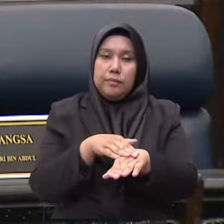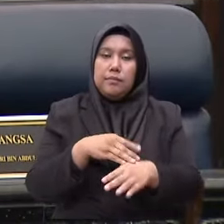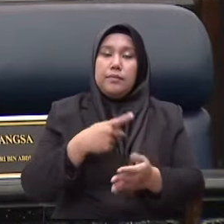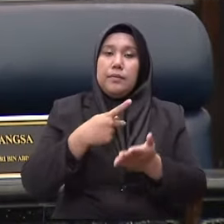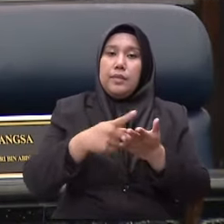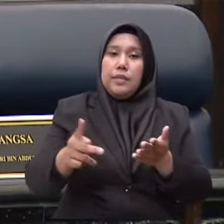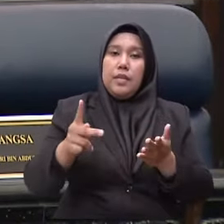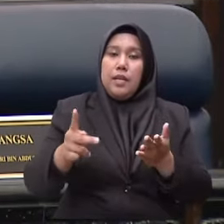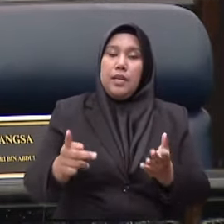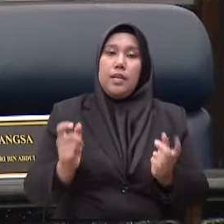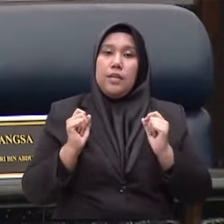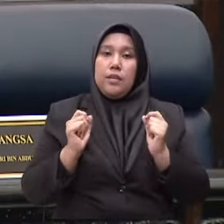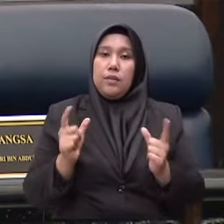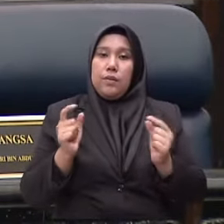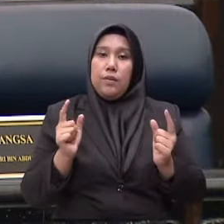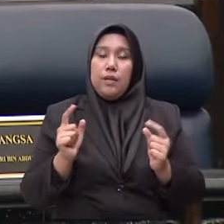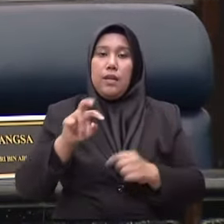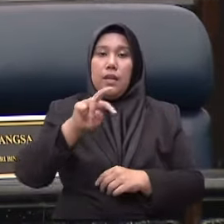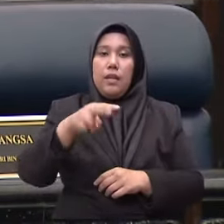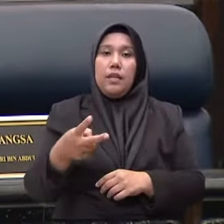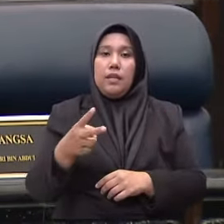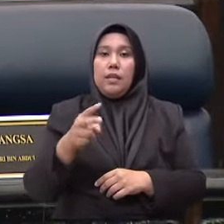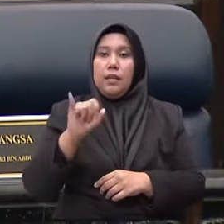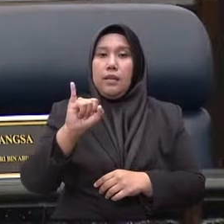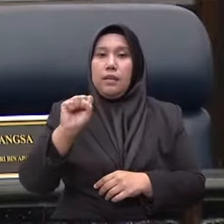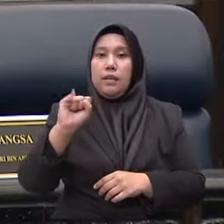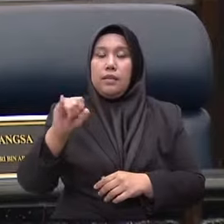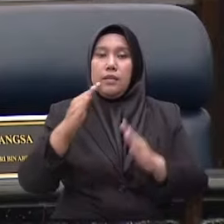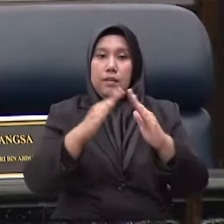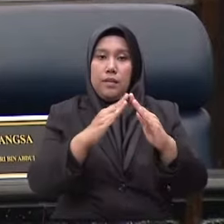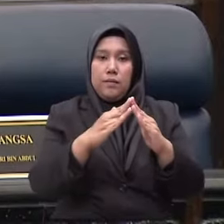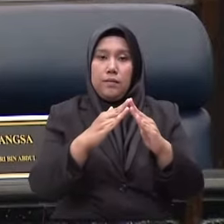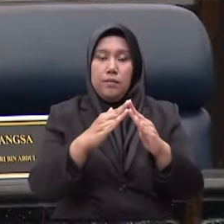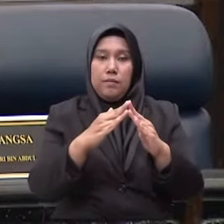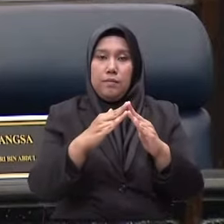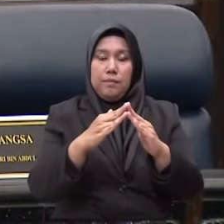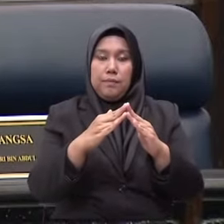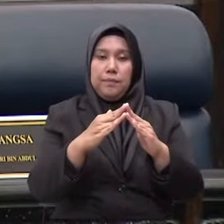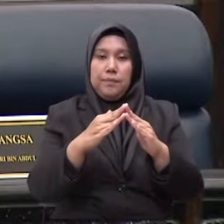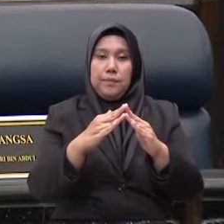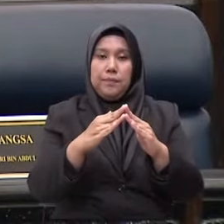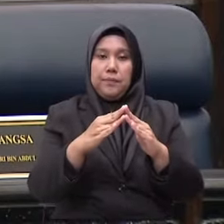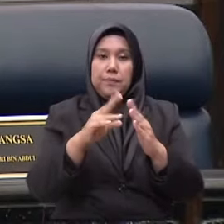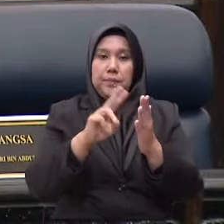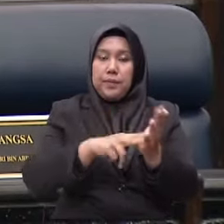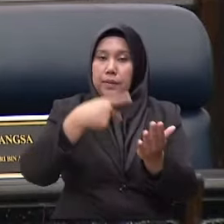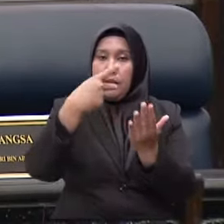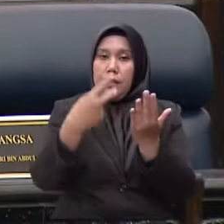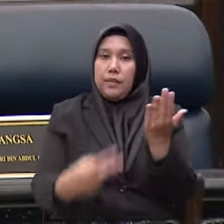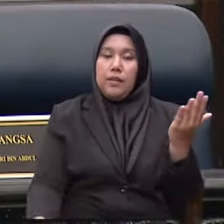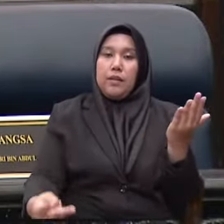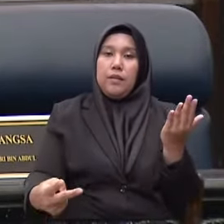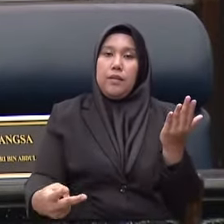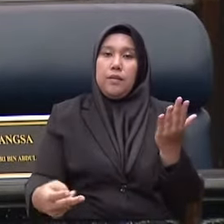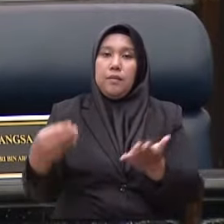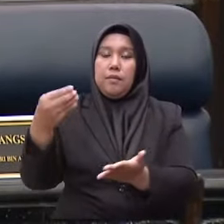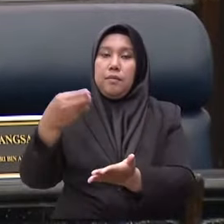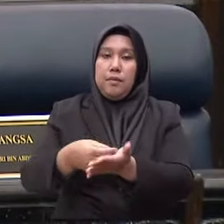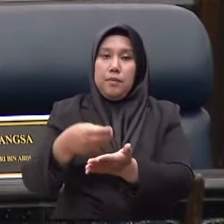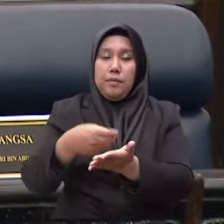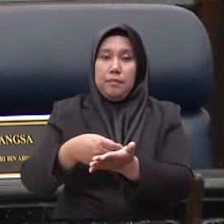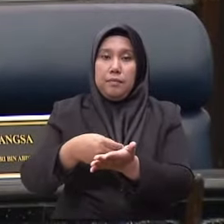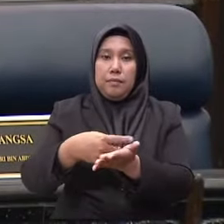swasta ataupun isi rumah di mana kejatuhan perbelanjaan penggunaan